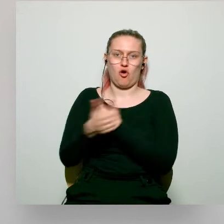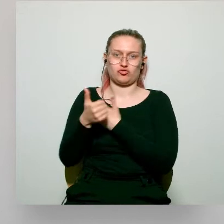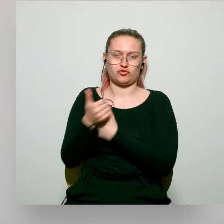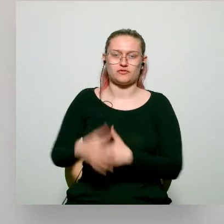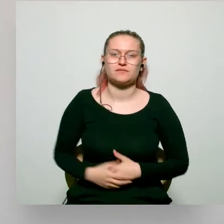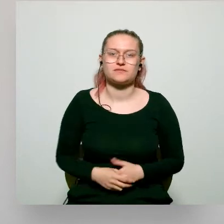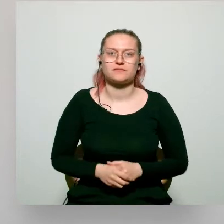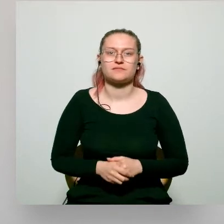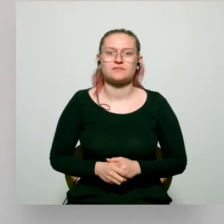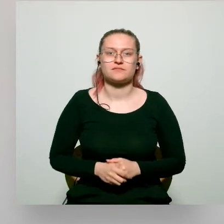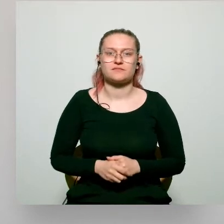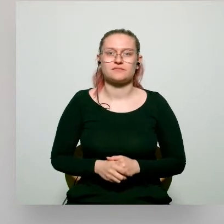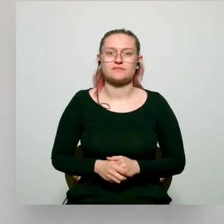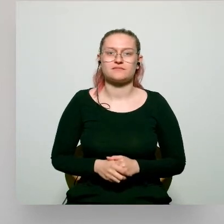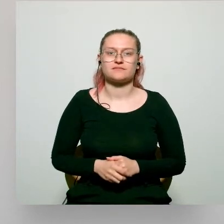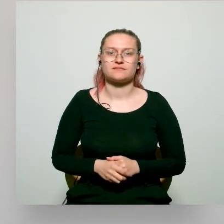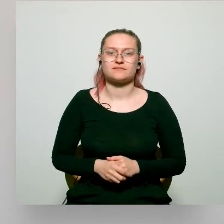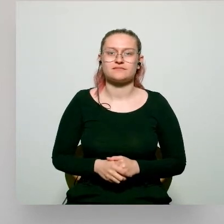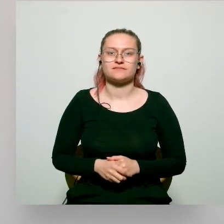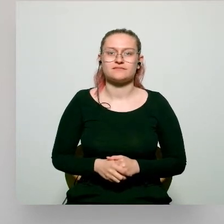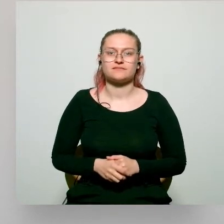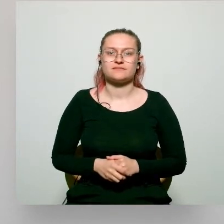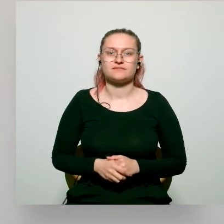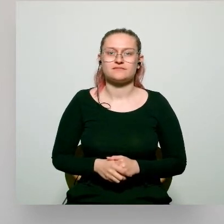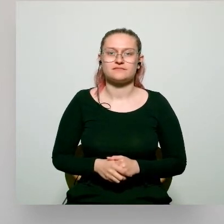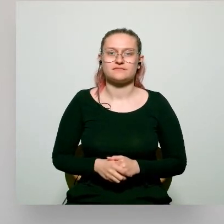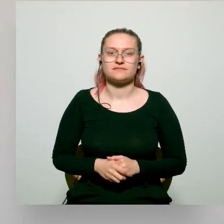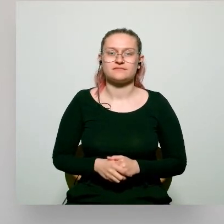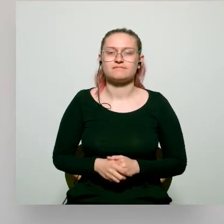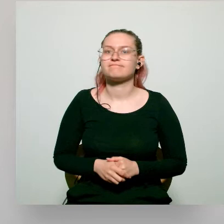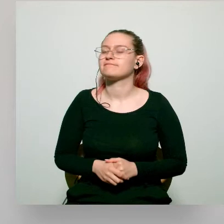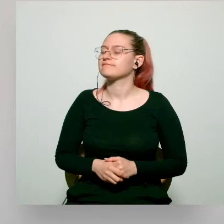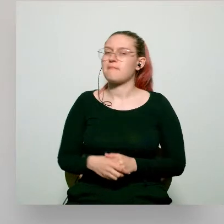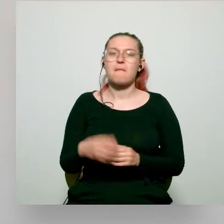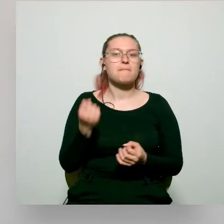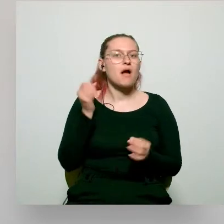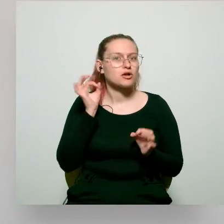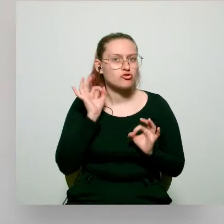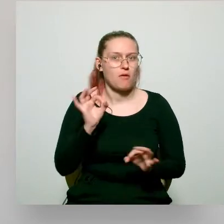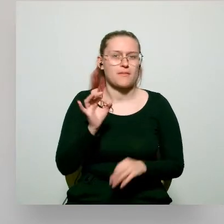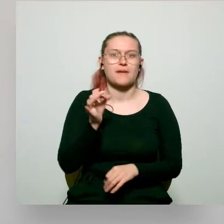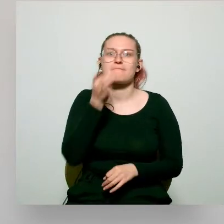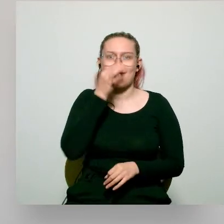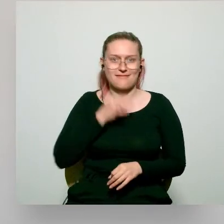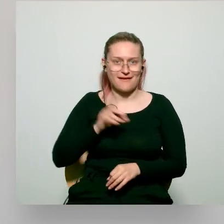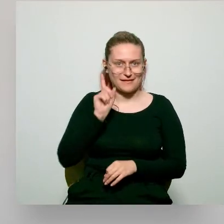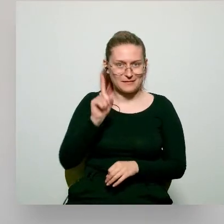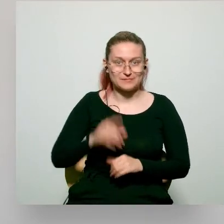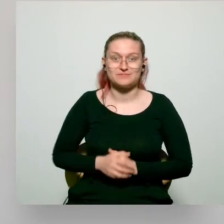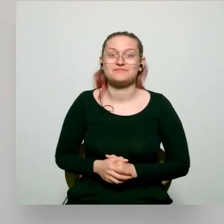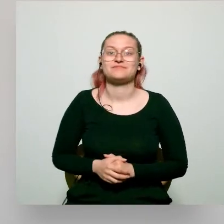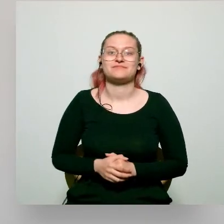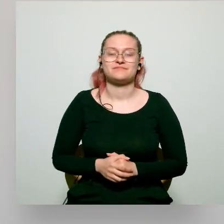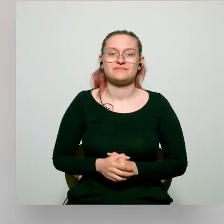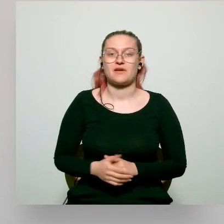to duże dobre zapytanie, bo ono tak wyszło, że ta maleńka... Bardzo dobre pytanie, bo tak się stało, że ta mała